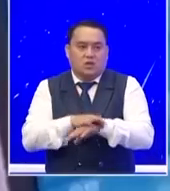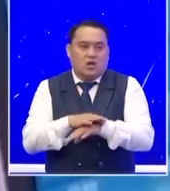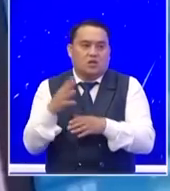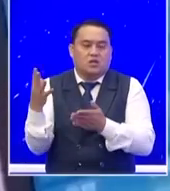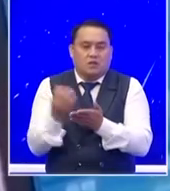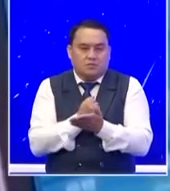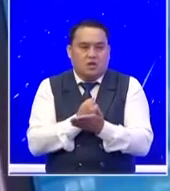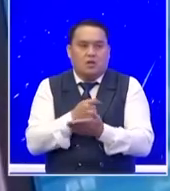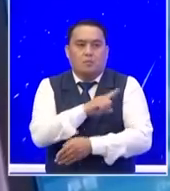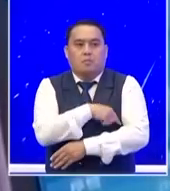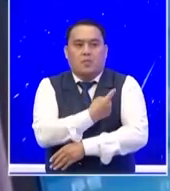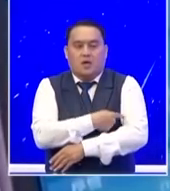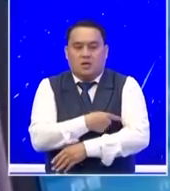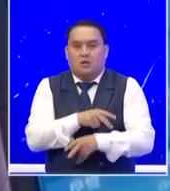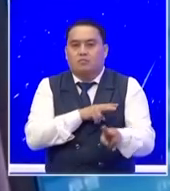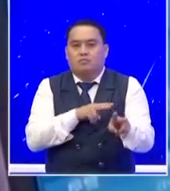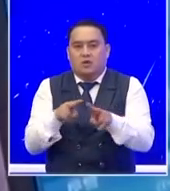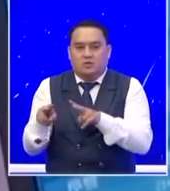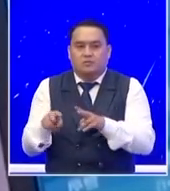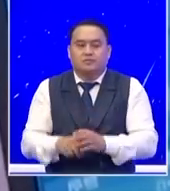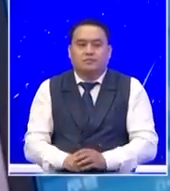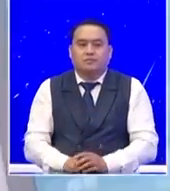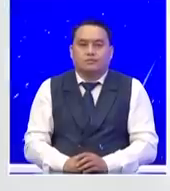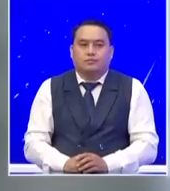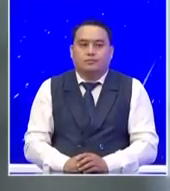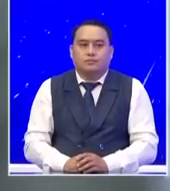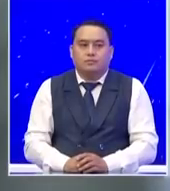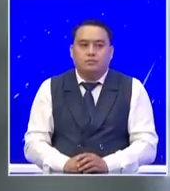Қазір олар медициналық бақылауға алынды.